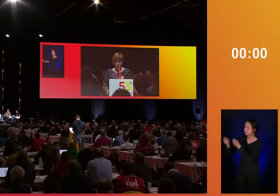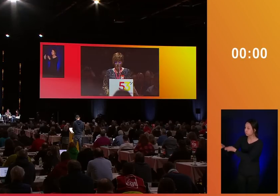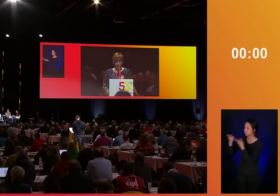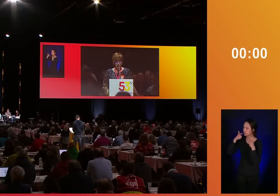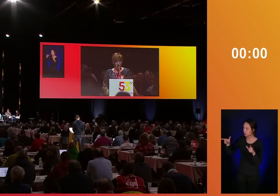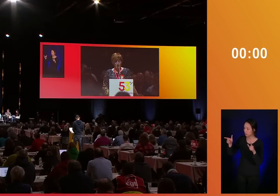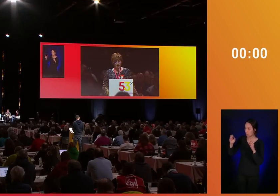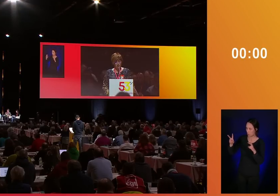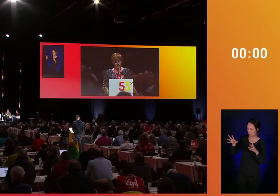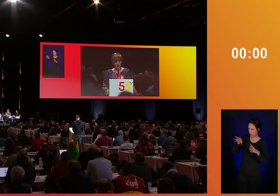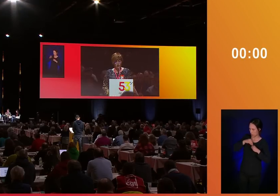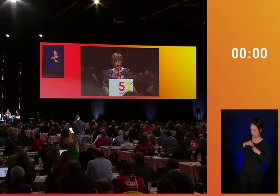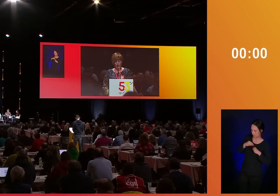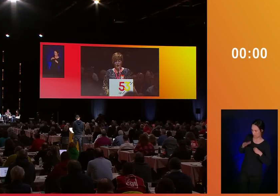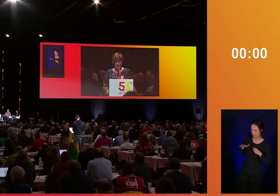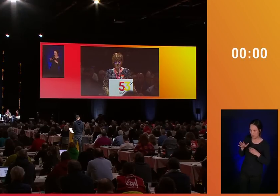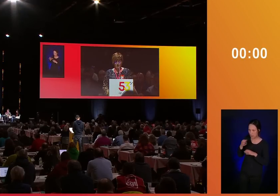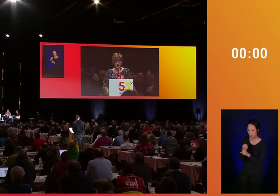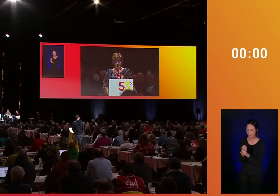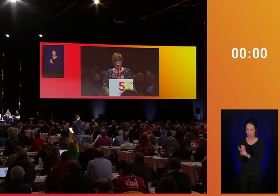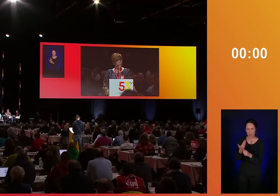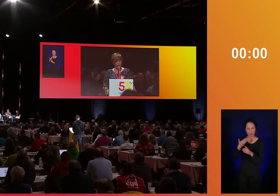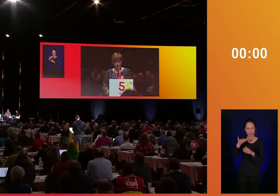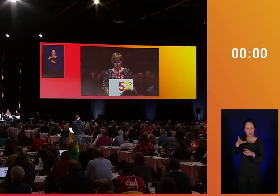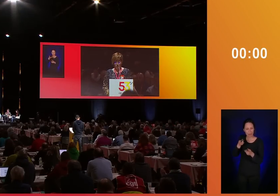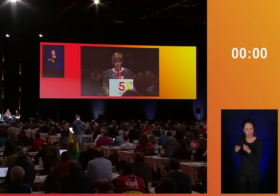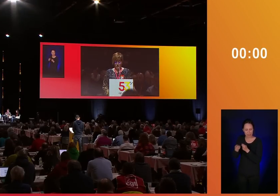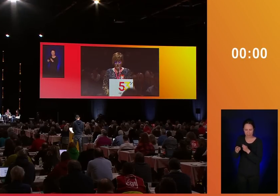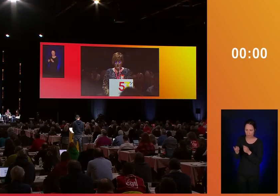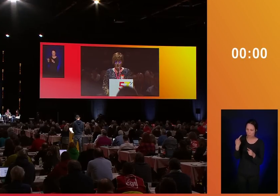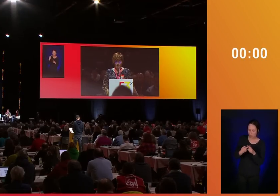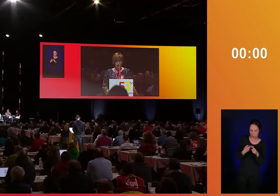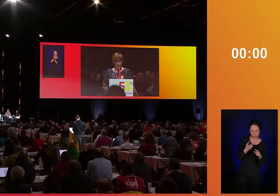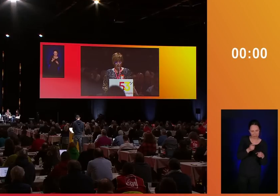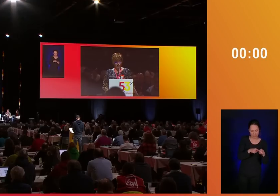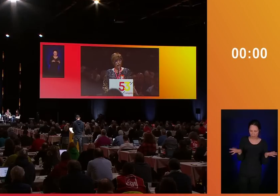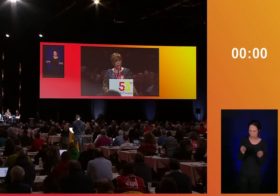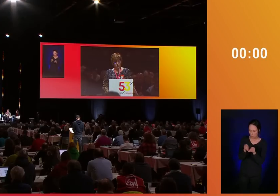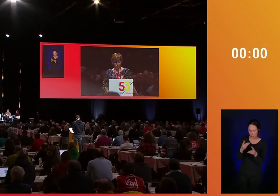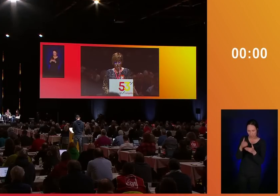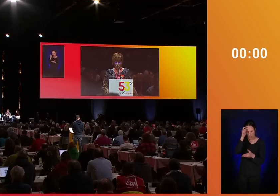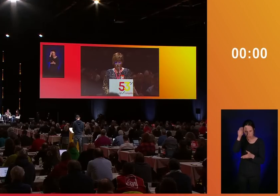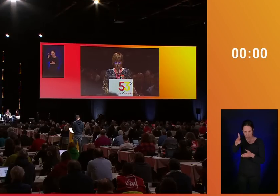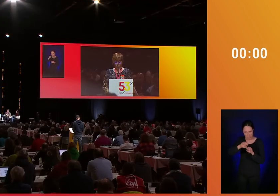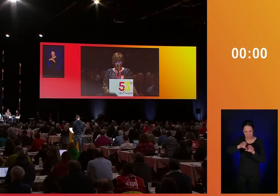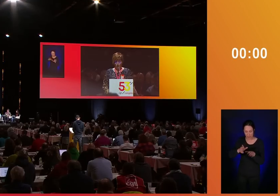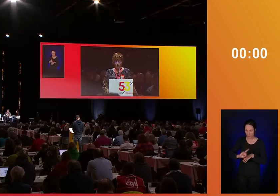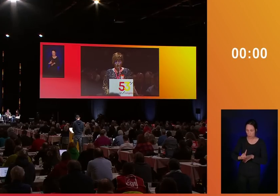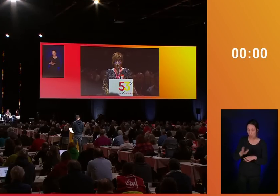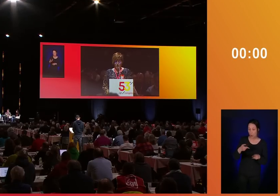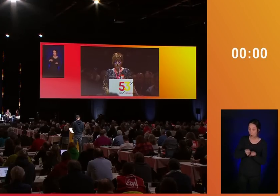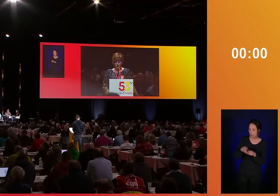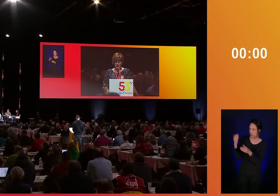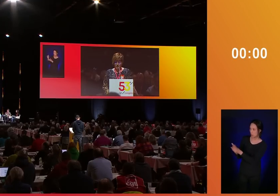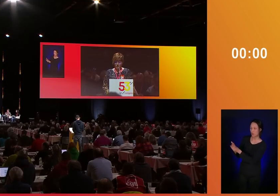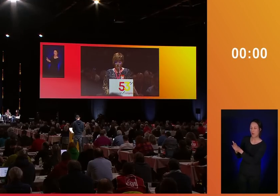pas. Le travail des administrateurs avec les syndicats ne va pas de soi. Il y a même des refus de transmission de documents. Loin de